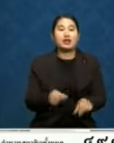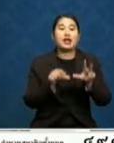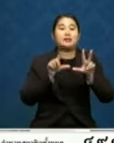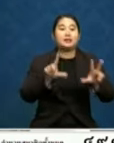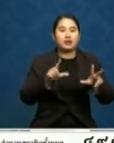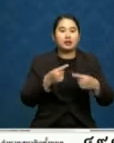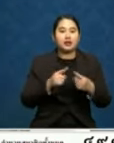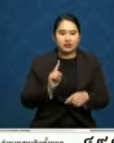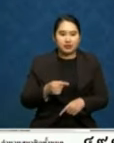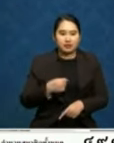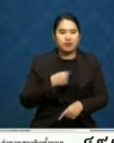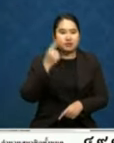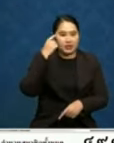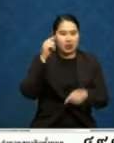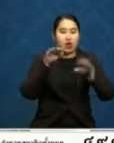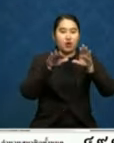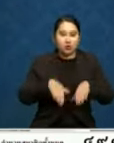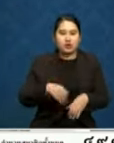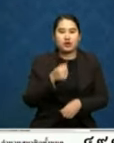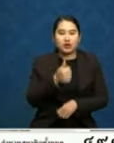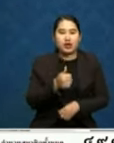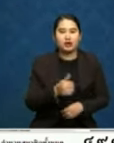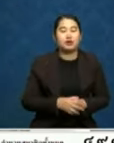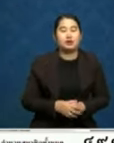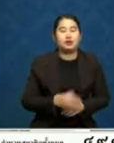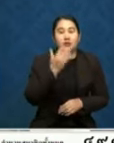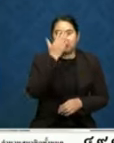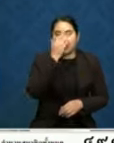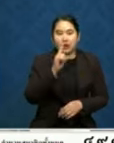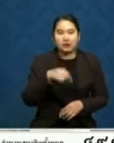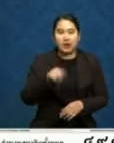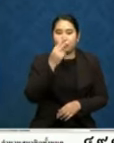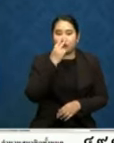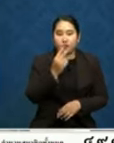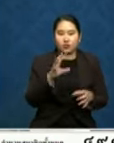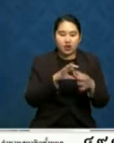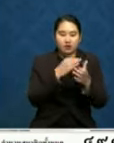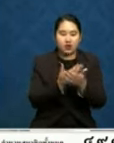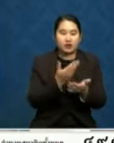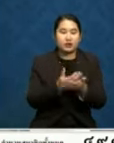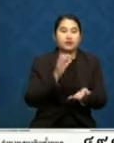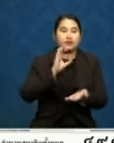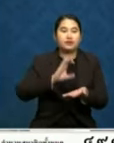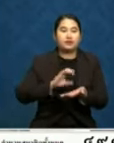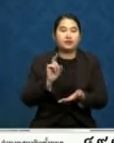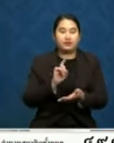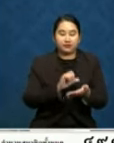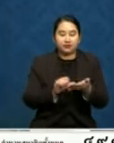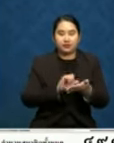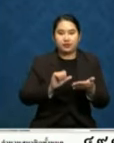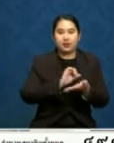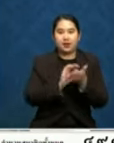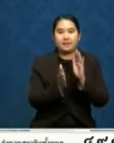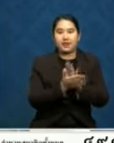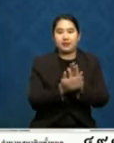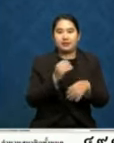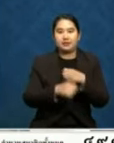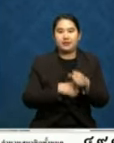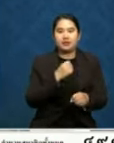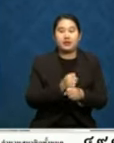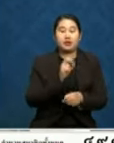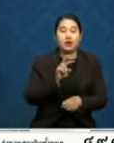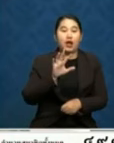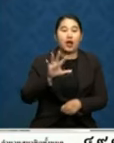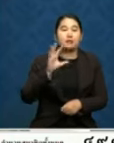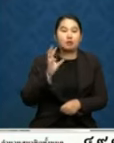าจริงๆปรับลดได้อีกครับท่านประธานเพราะว่าไปดูการใช้งบประมาณนะครับในการเปลี่ยนแปลงในปี2566เนี่ย